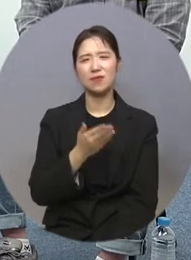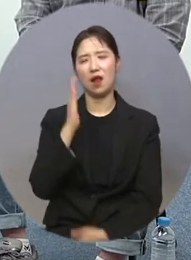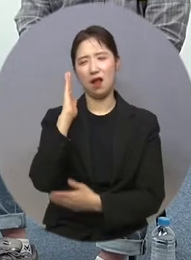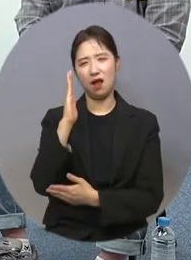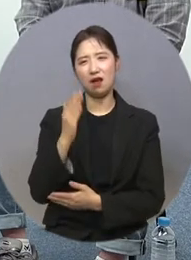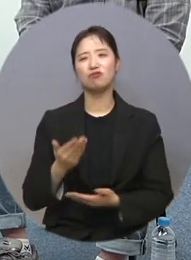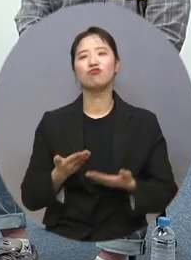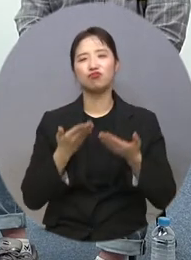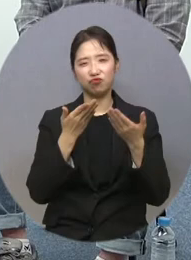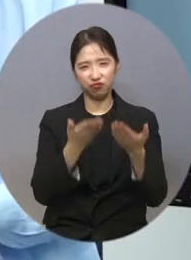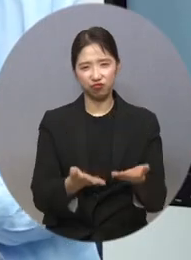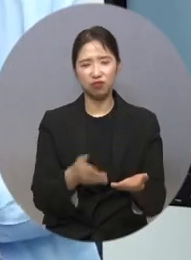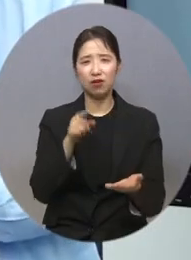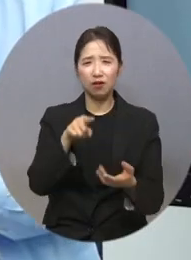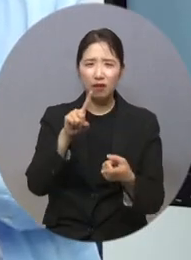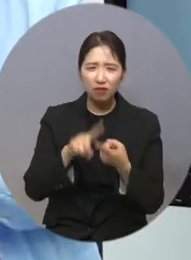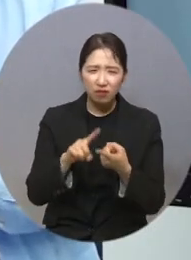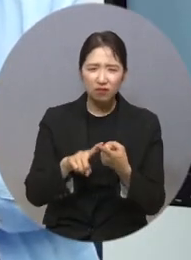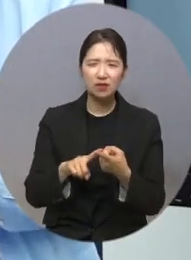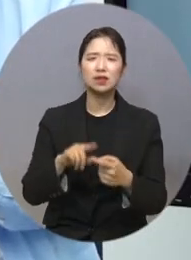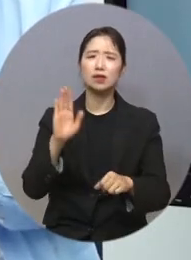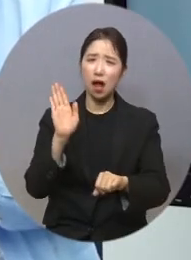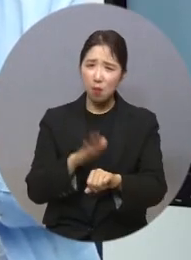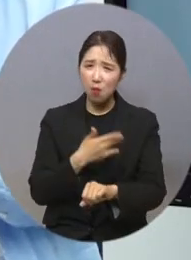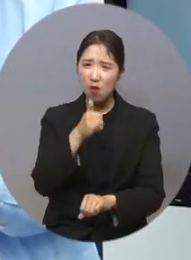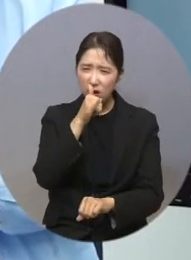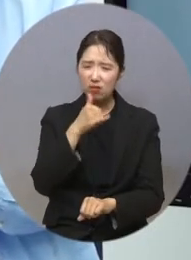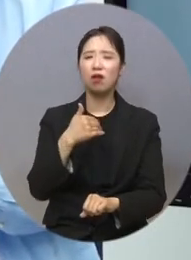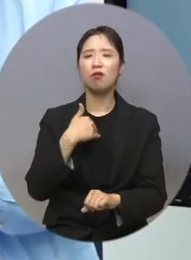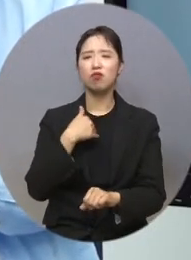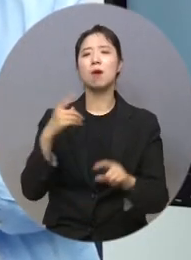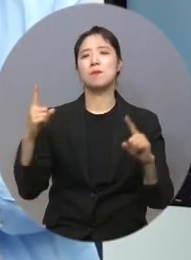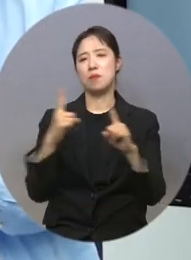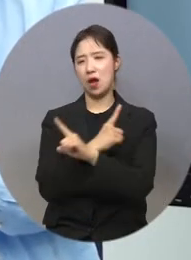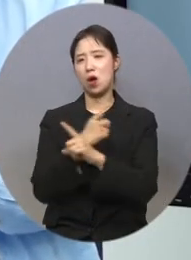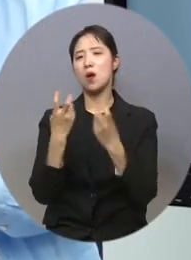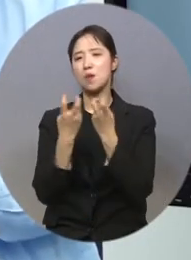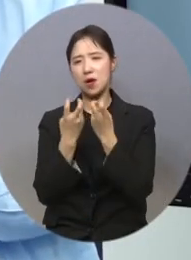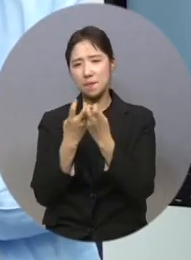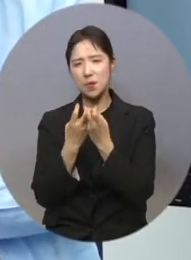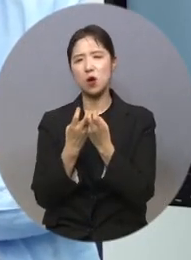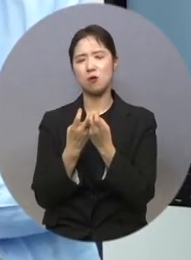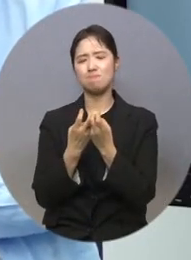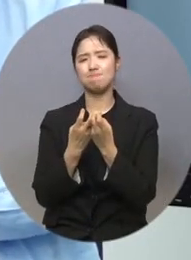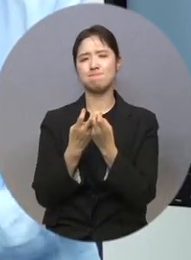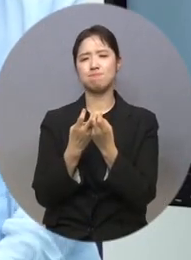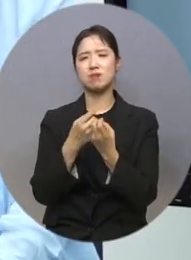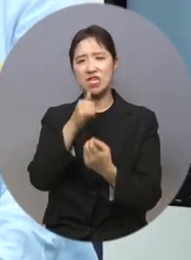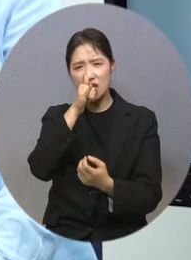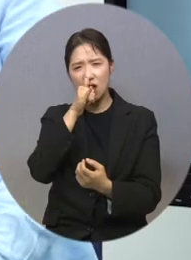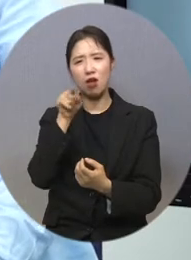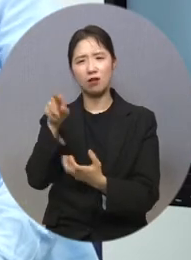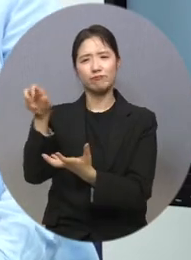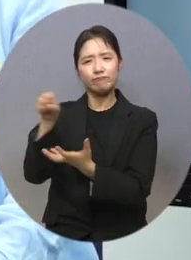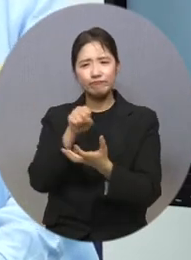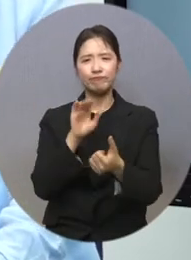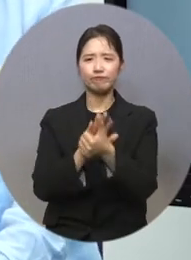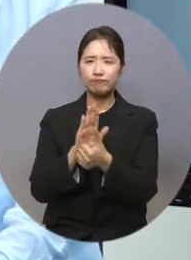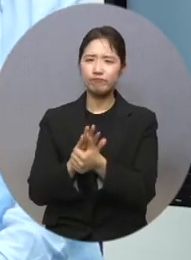이야기를 해주고 그 부분에 대해서 잘못된 거는 우리가 바꿀 수 있는 방법으로 최선을 다해서 바꿔야 되겠다.